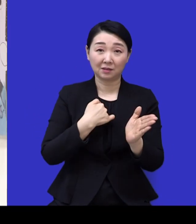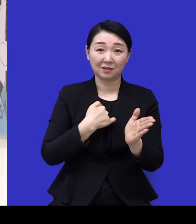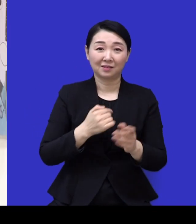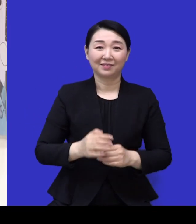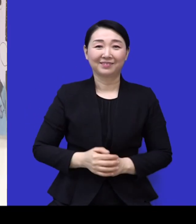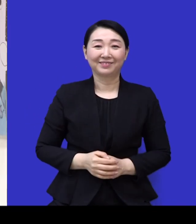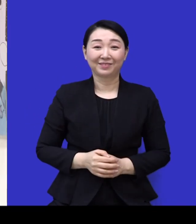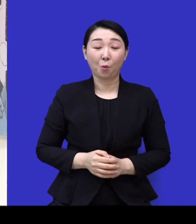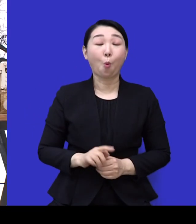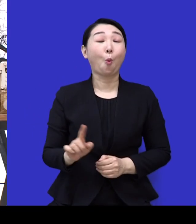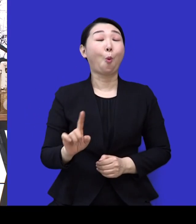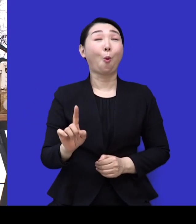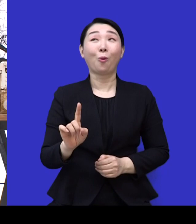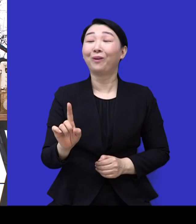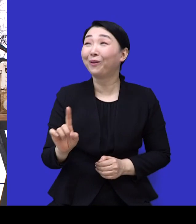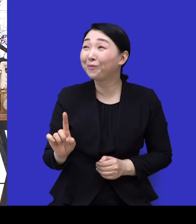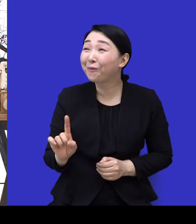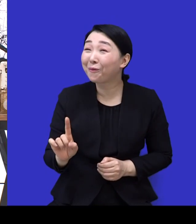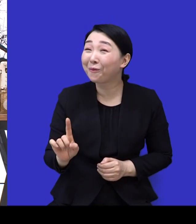예